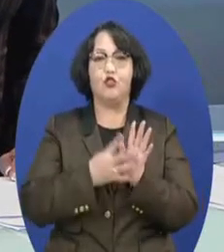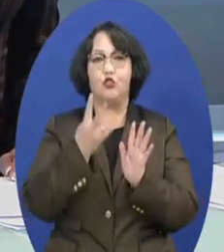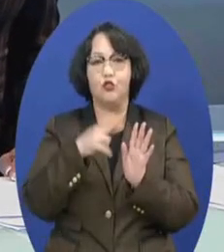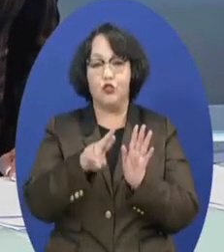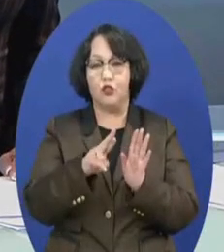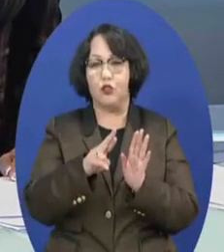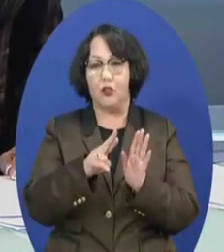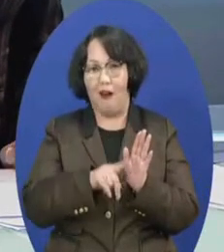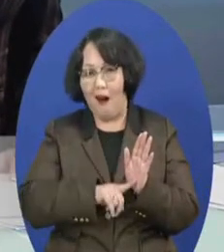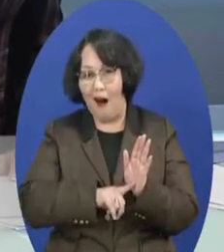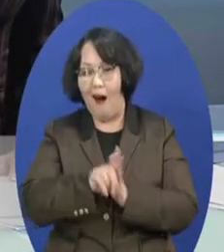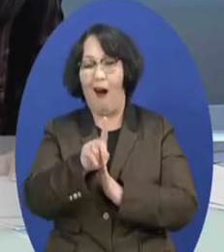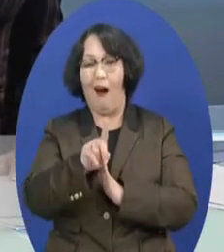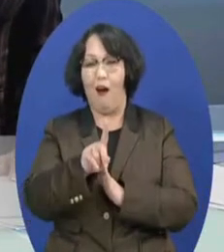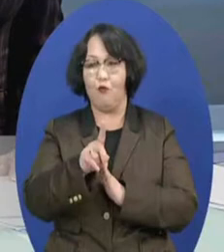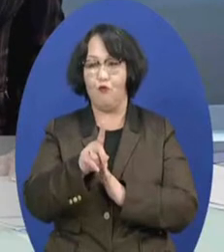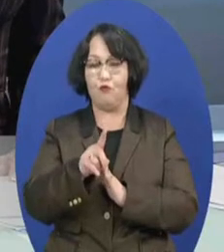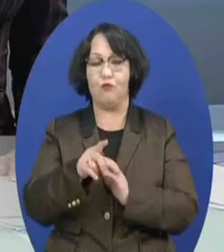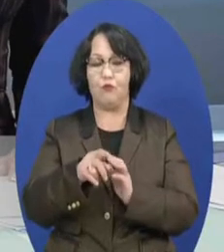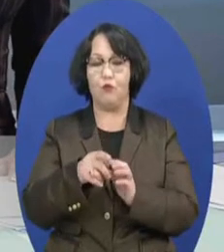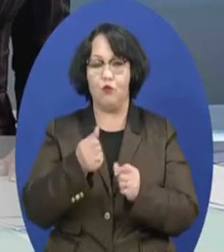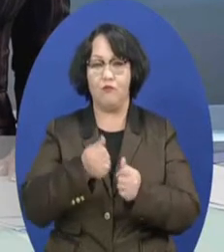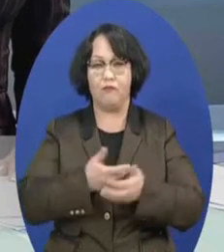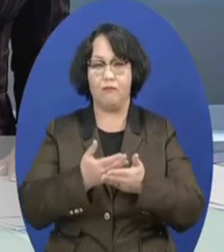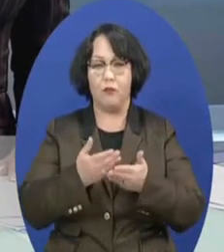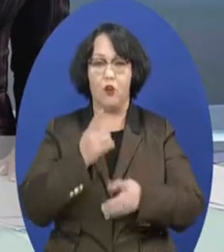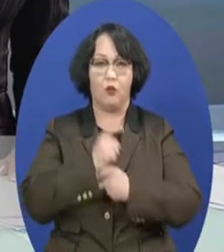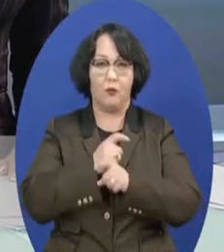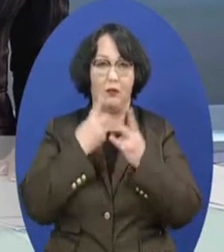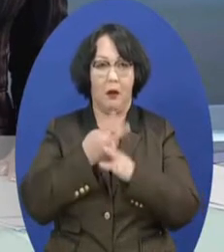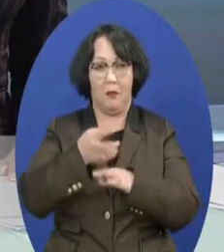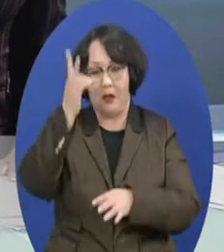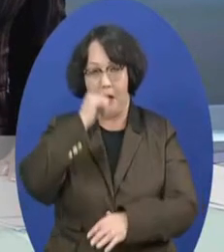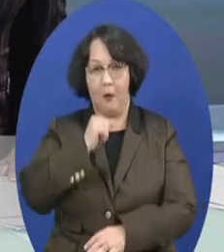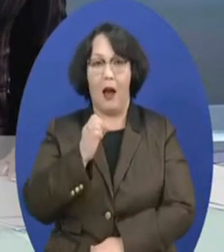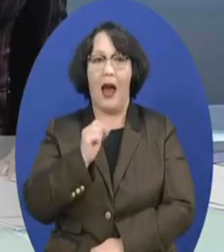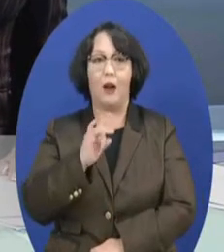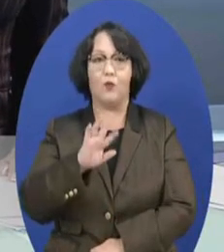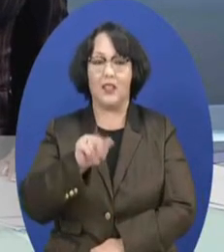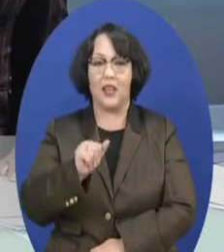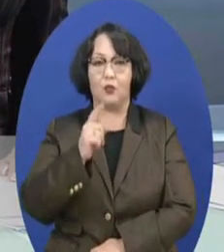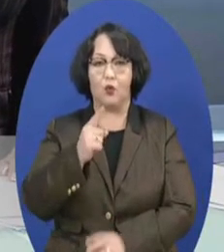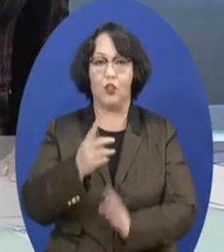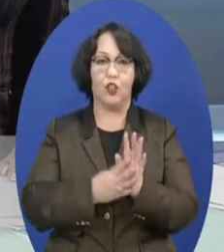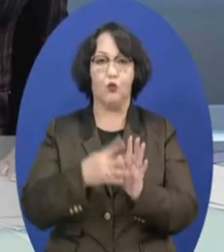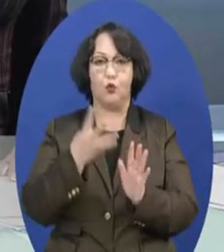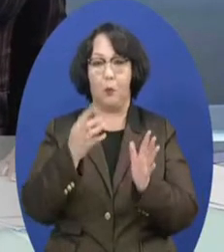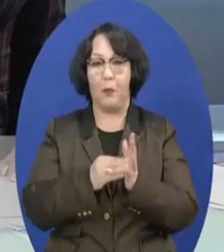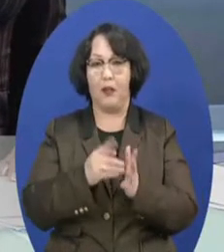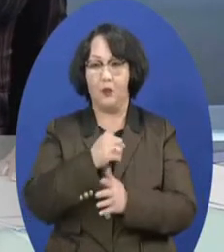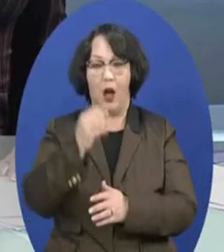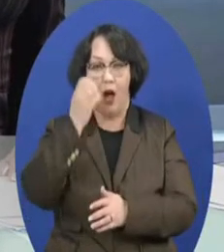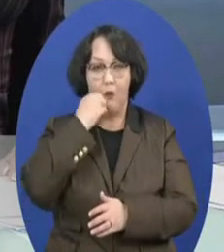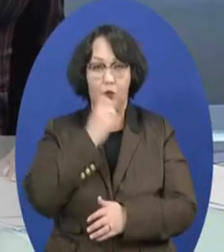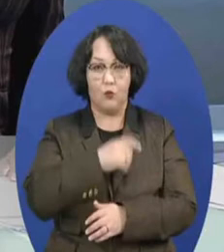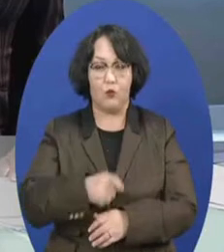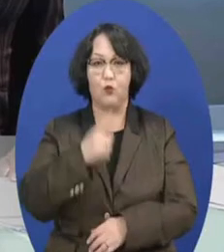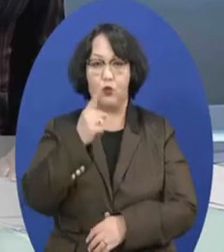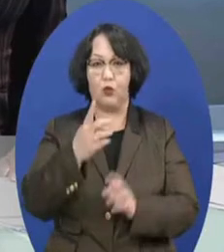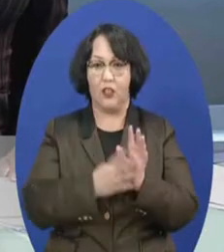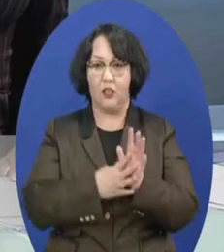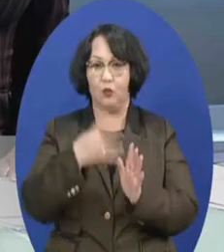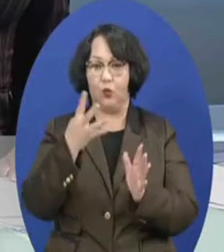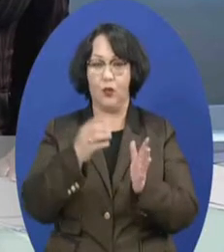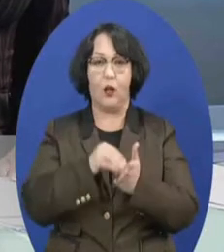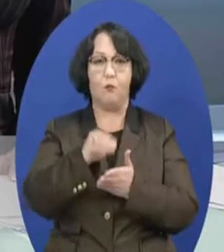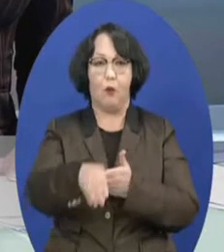1 сая төгрөгийг олгож эхэлсэн. Хөтөлбөр нийгмийн хамгааллын сайд Ариун Заяагийн мэдээлснээр 194,100 ахмадад 194 тэрбум